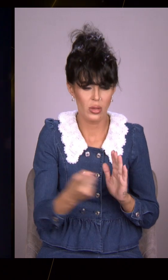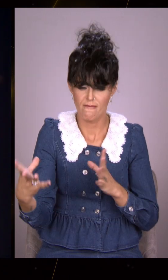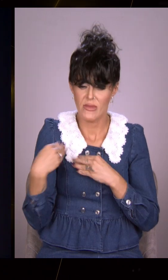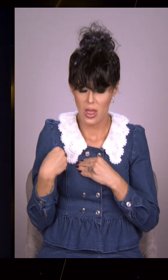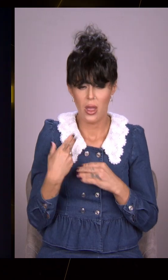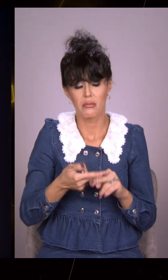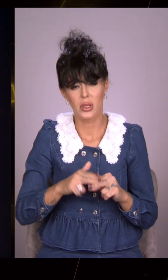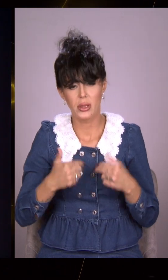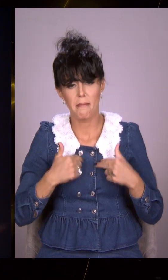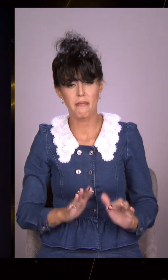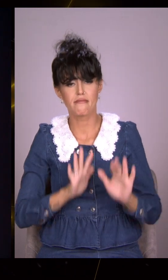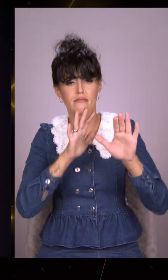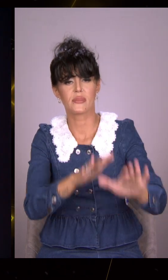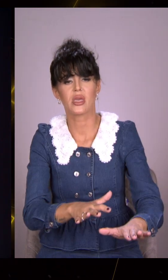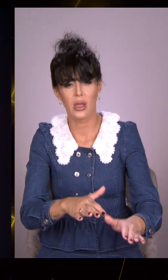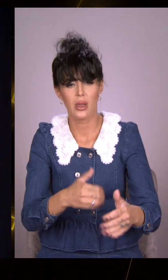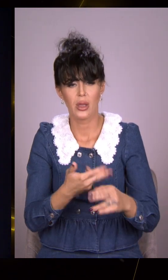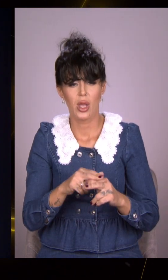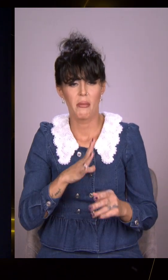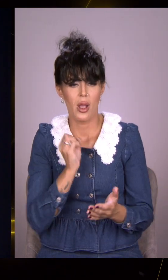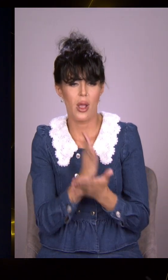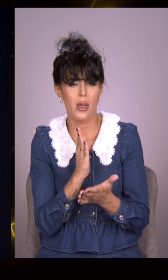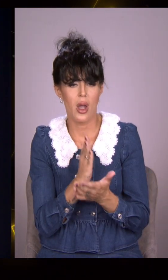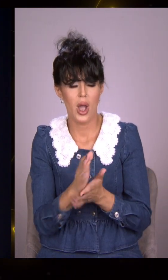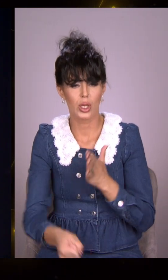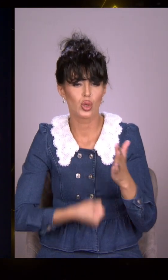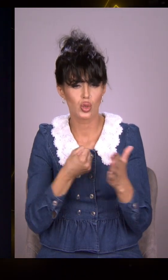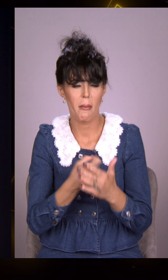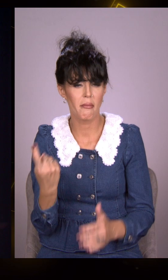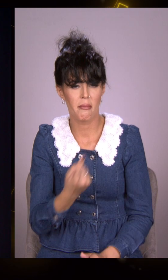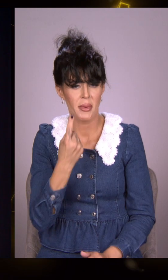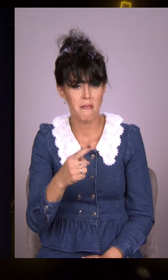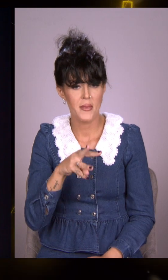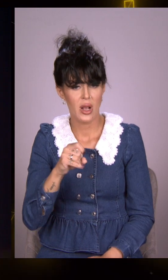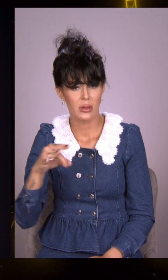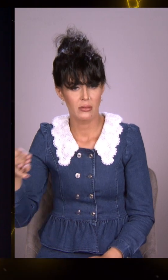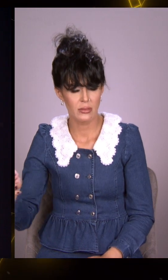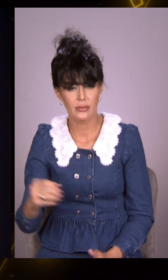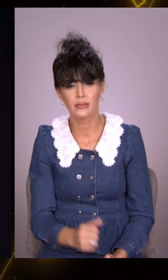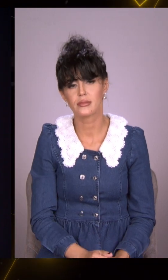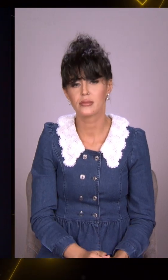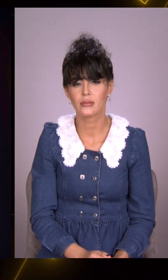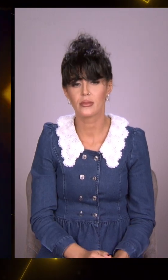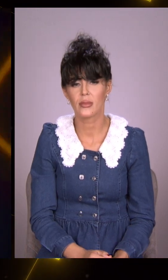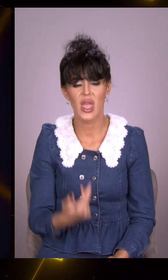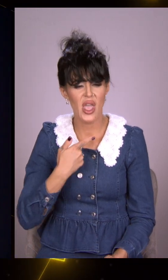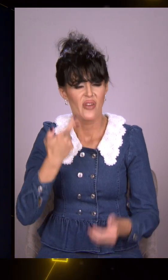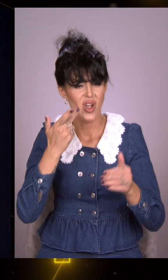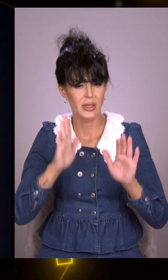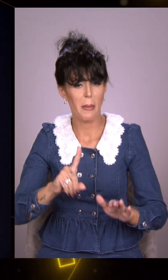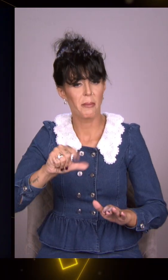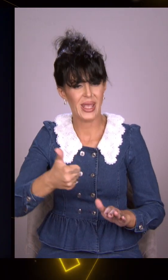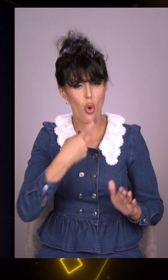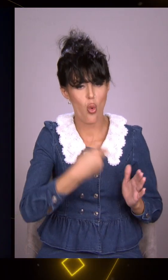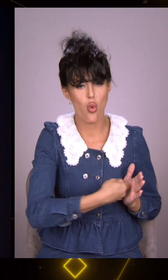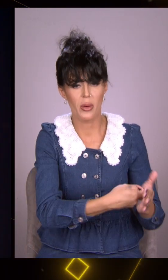пробули до 1 березня. Зазвичай я садила перш дітей їсти, а